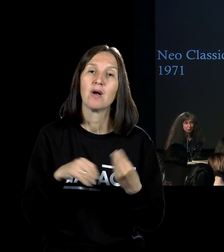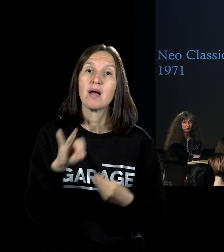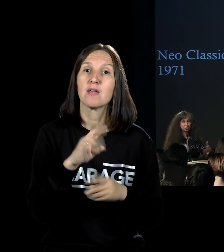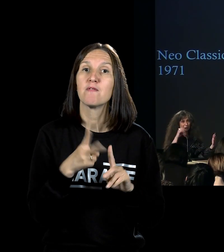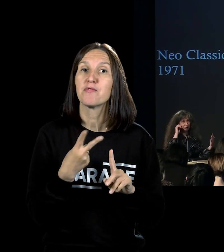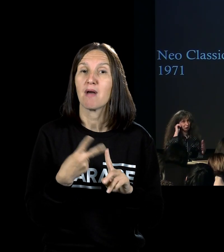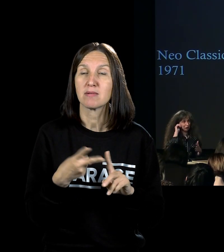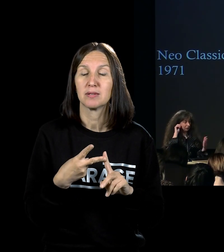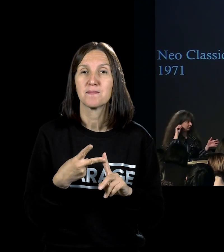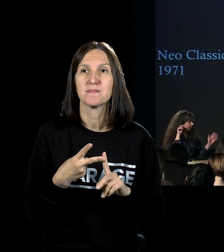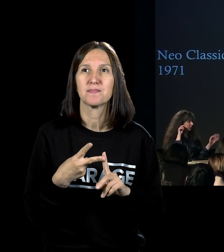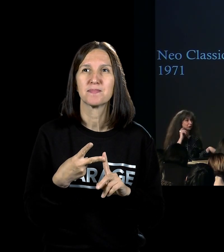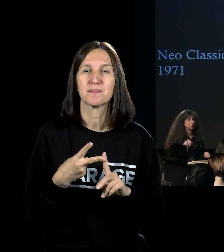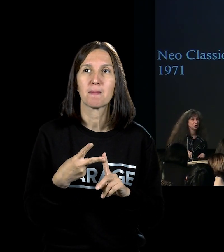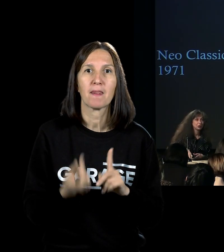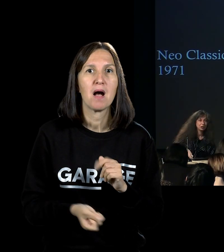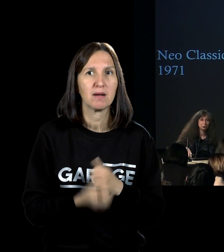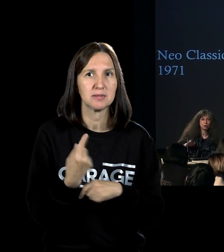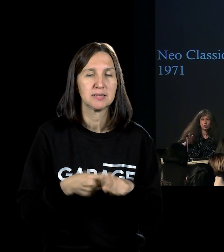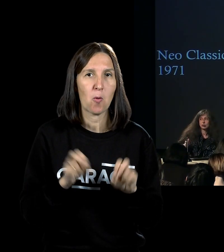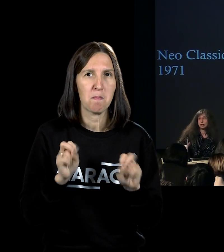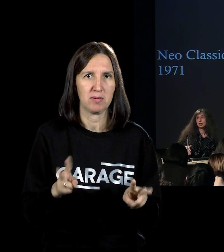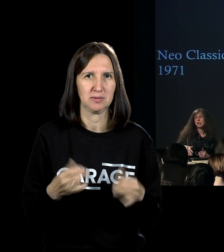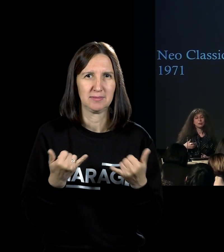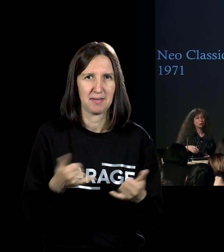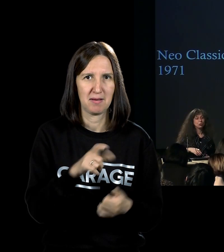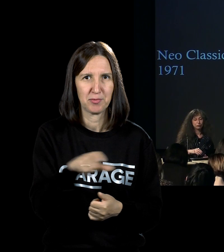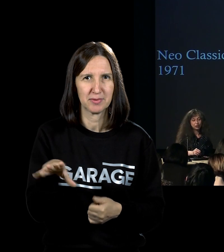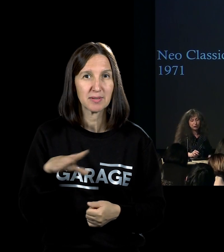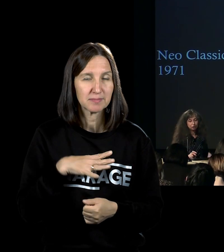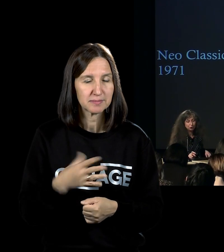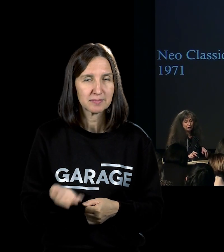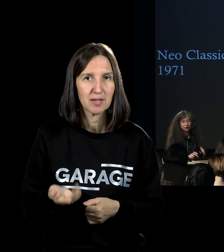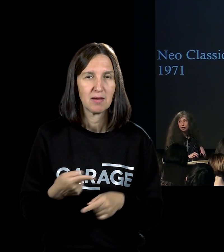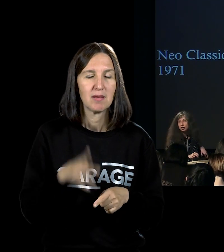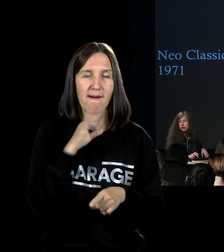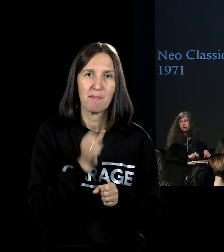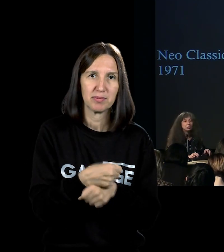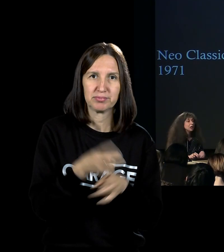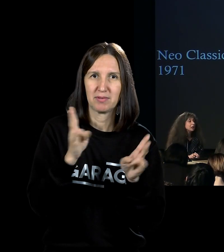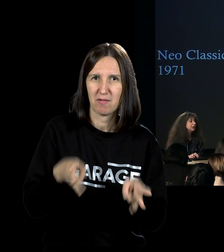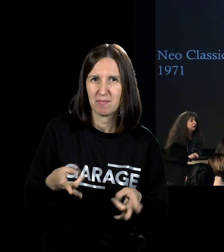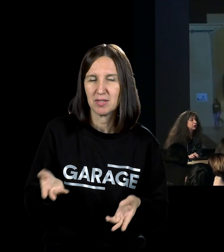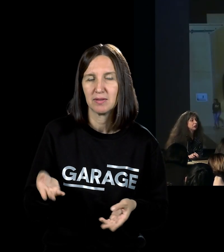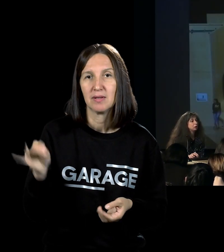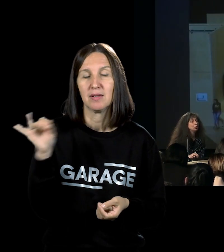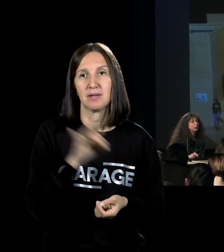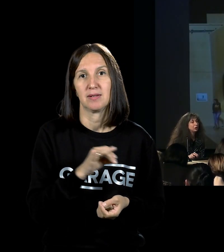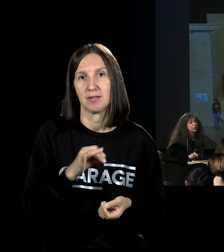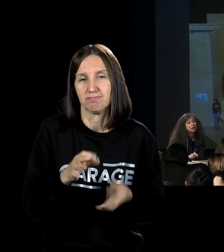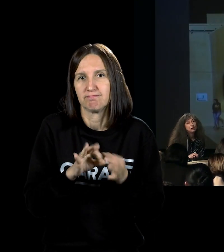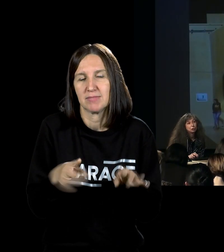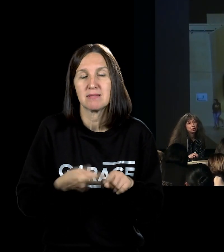Травматически. И как бы все это как бы на всякий случай закрыли, потом открыли в другом варианте, уже не интерактивном, и не так